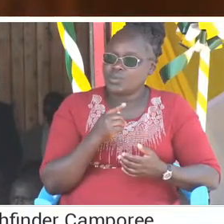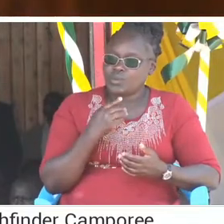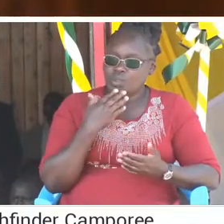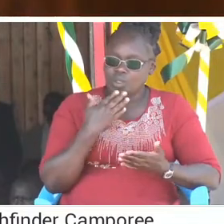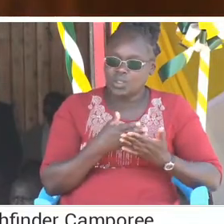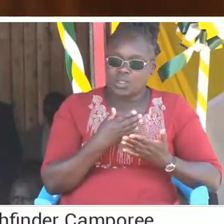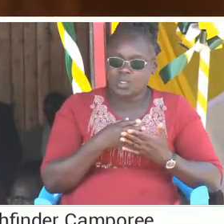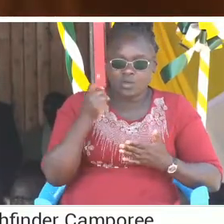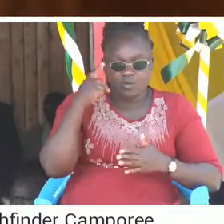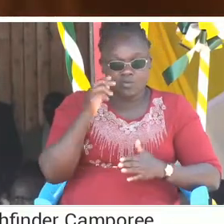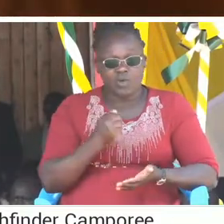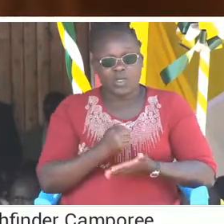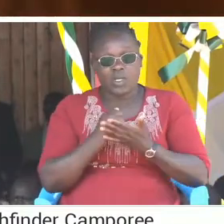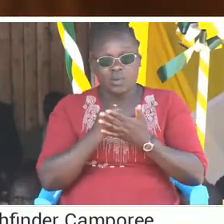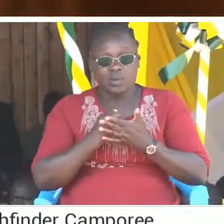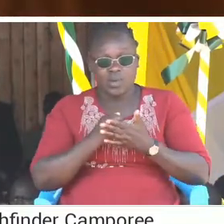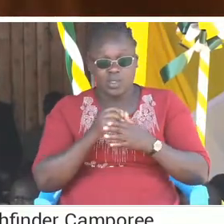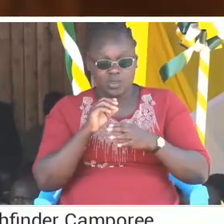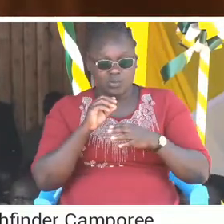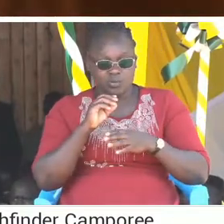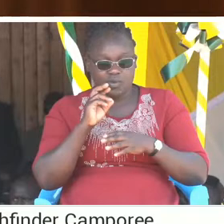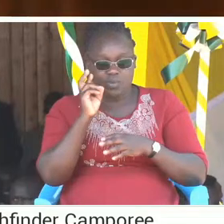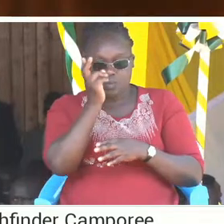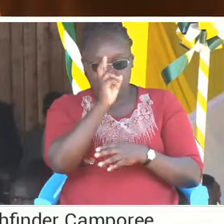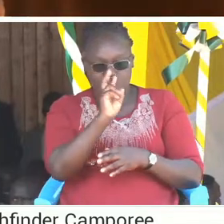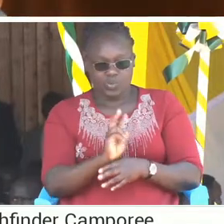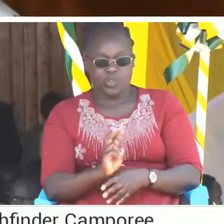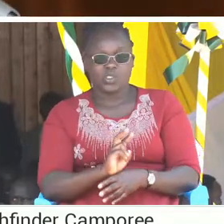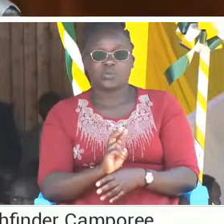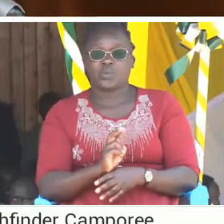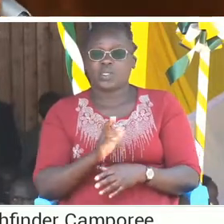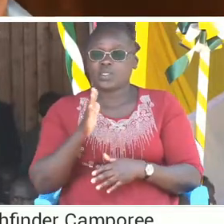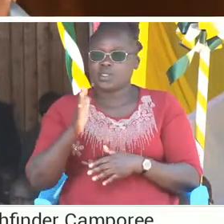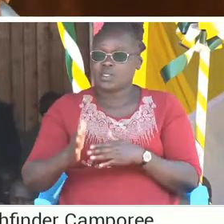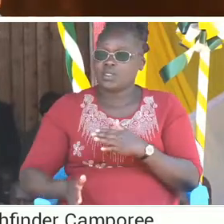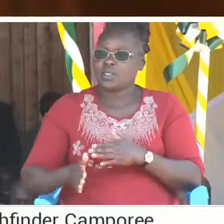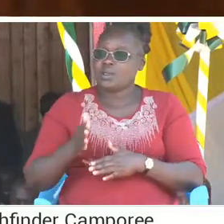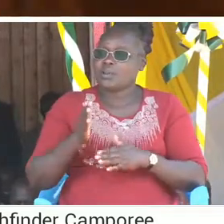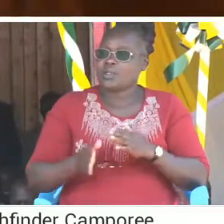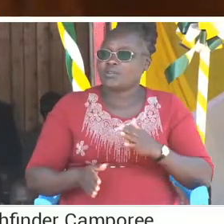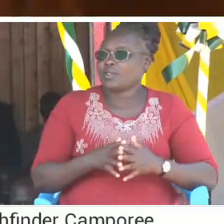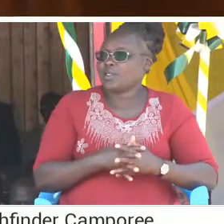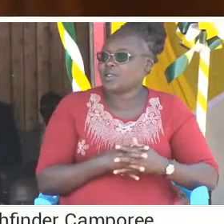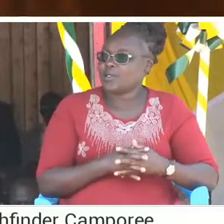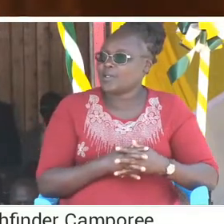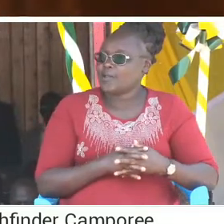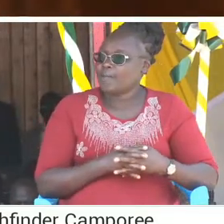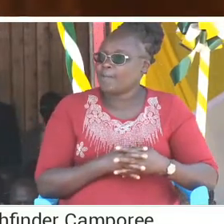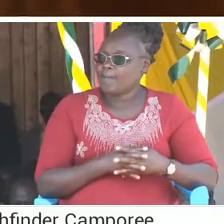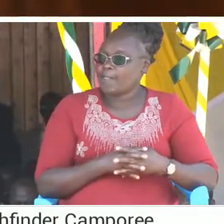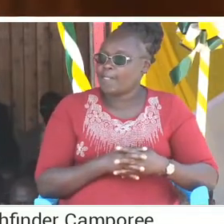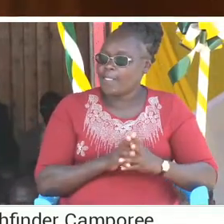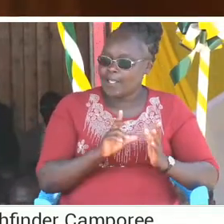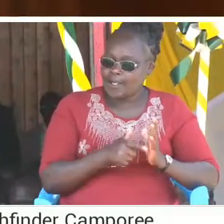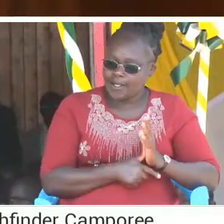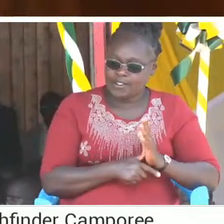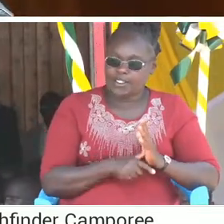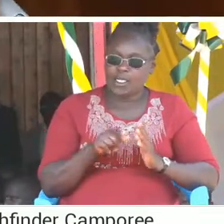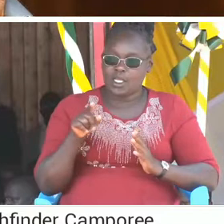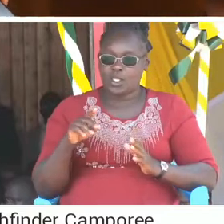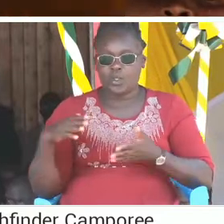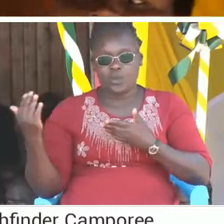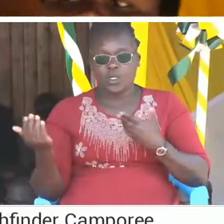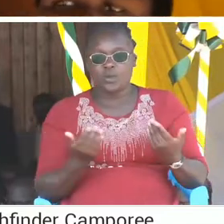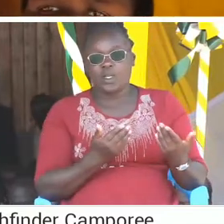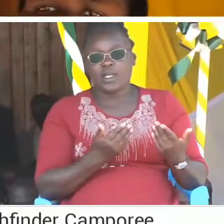vijana wetu watafuta njia. Karibu sana, na baadaye karibisha mgeni ambaye vile vile atasema jambo, alafu tuingie